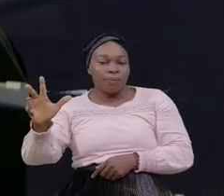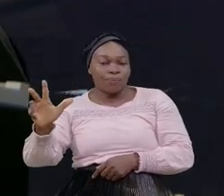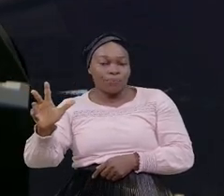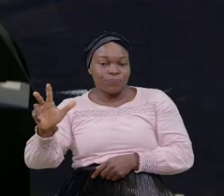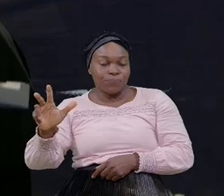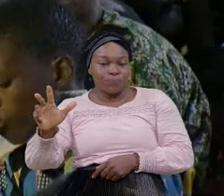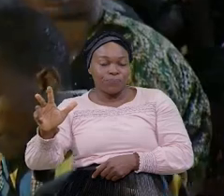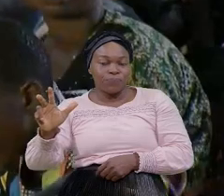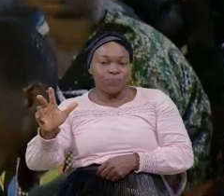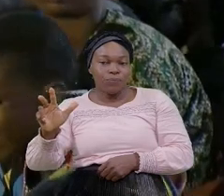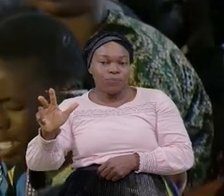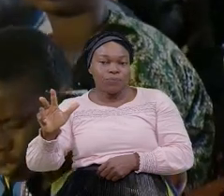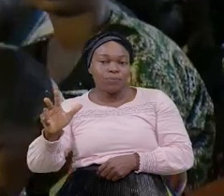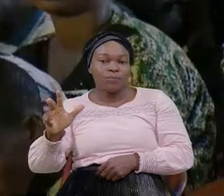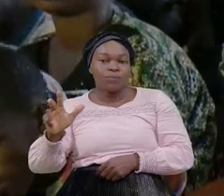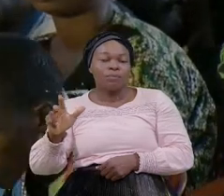9263.